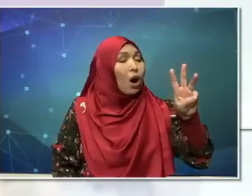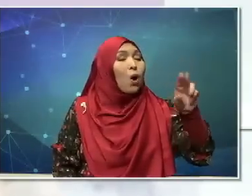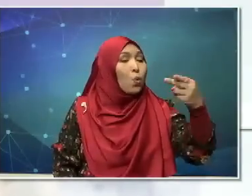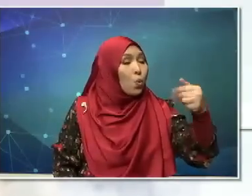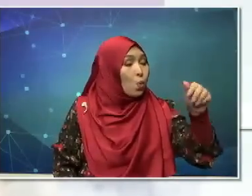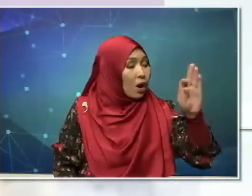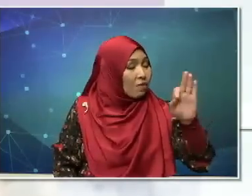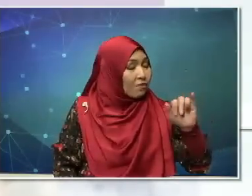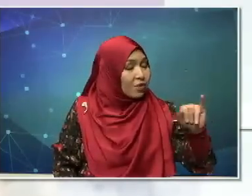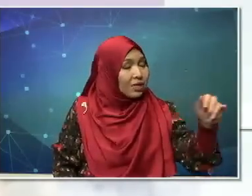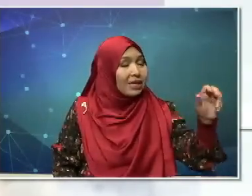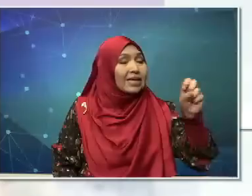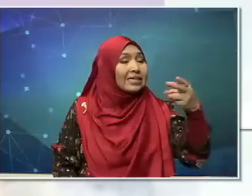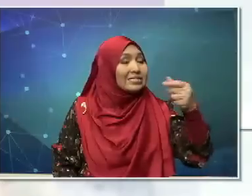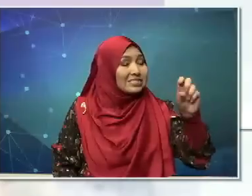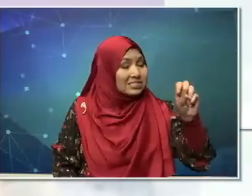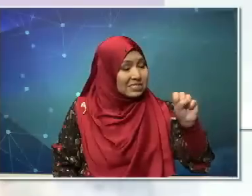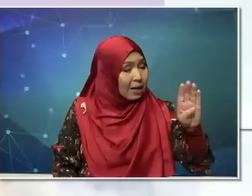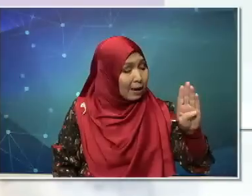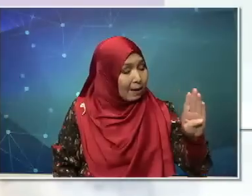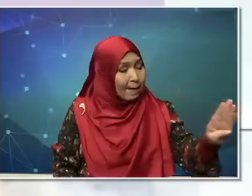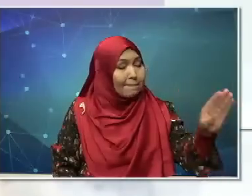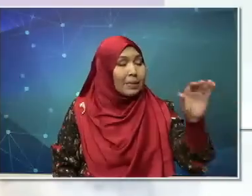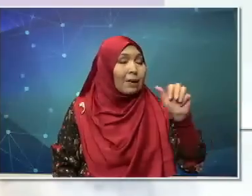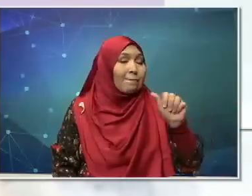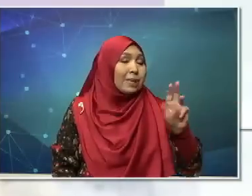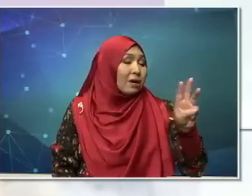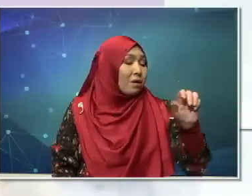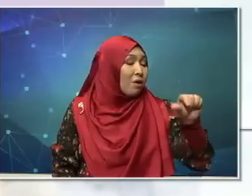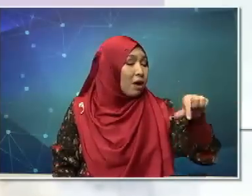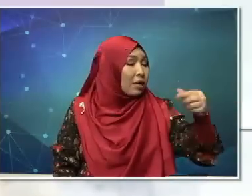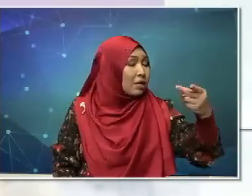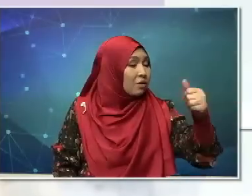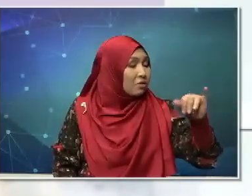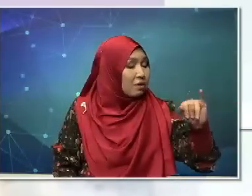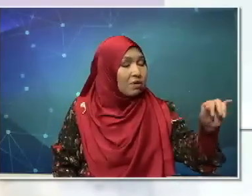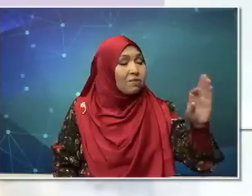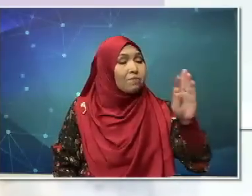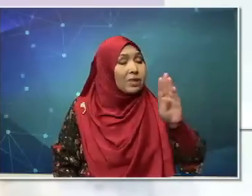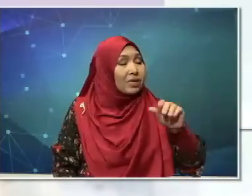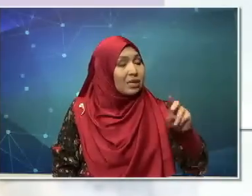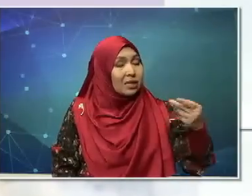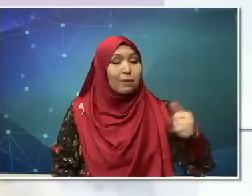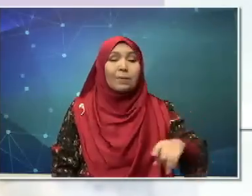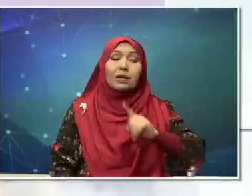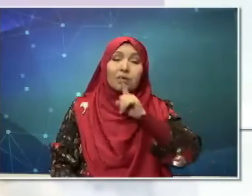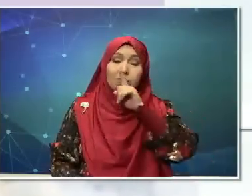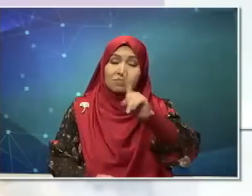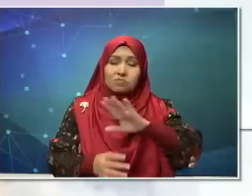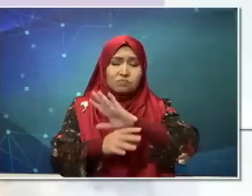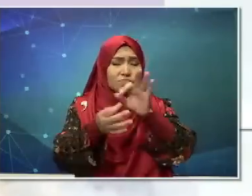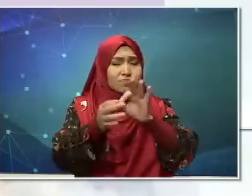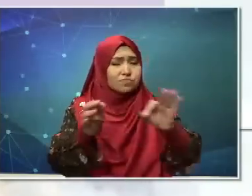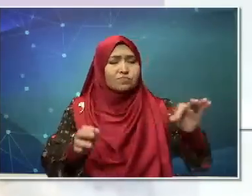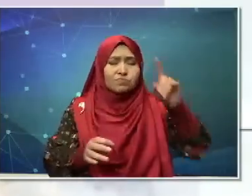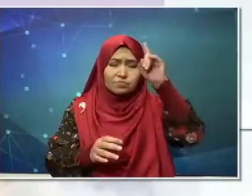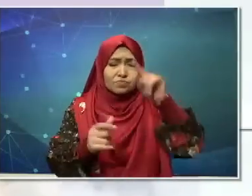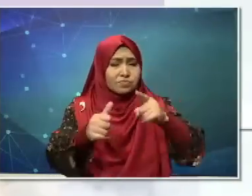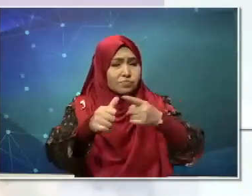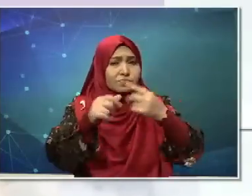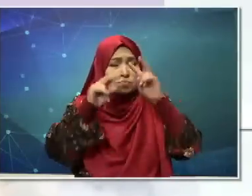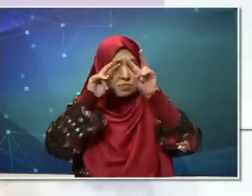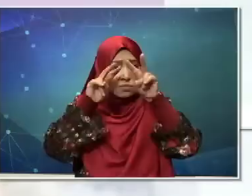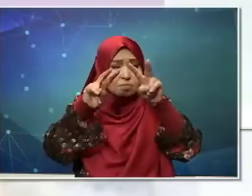follow you Bie sodakowlohuladzim baik yang pertama kita